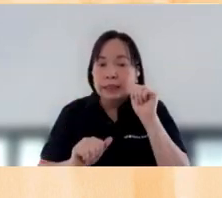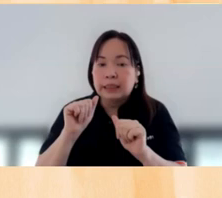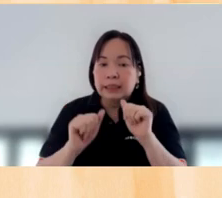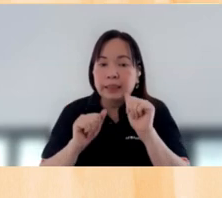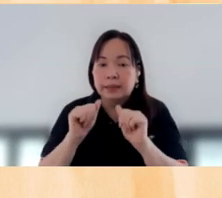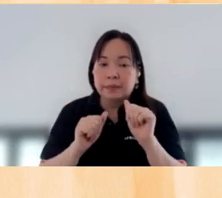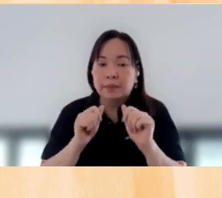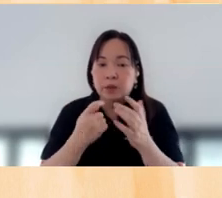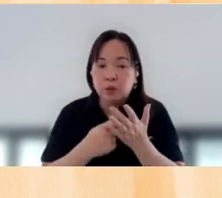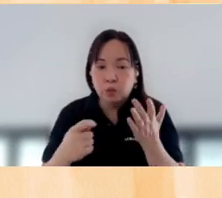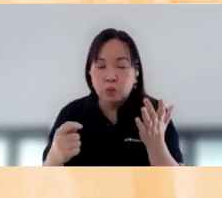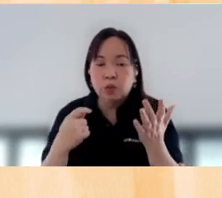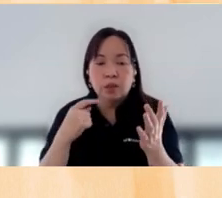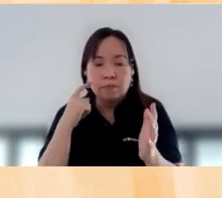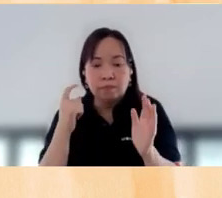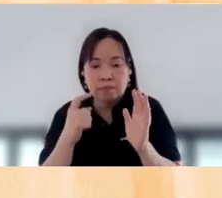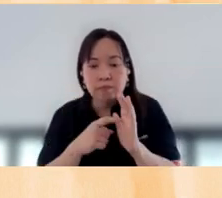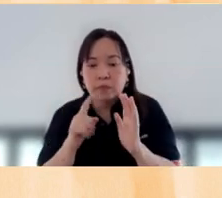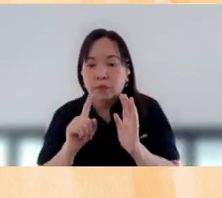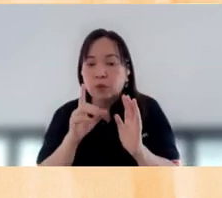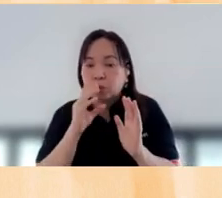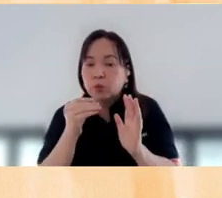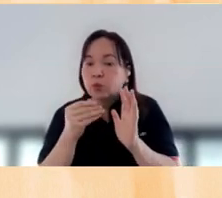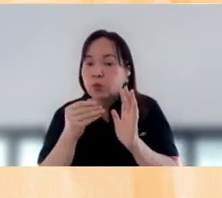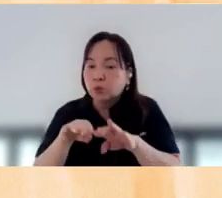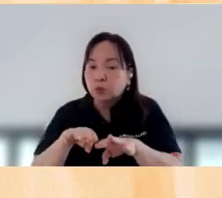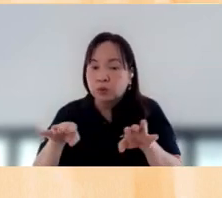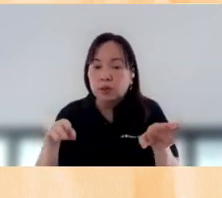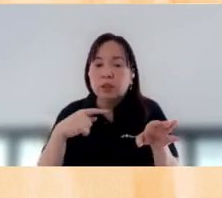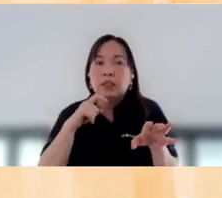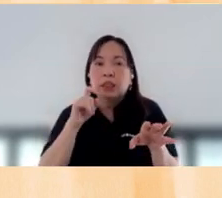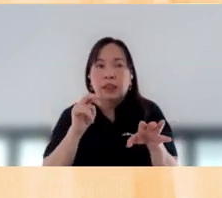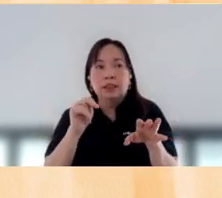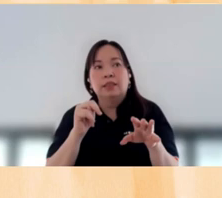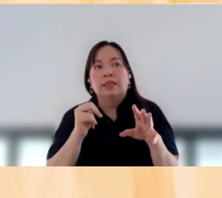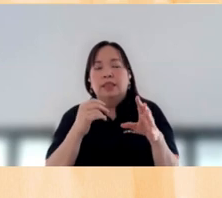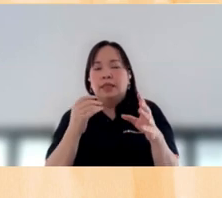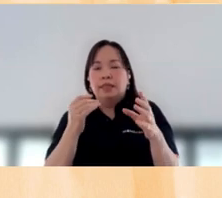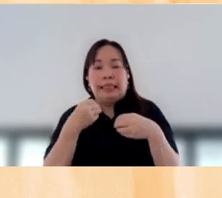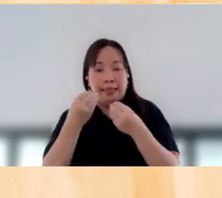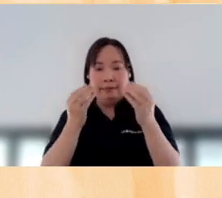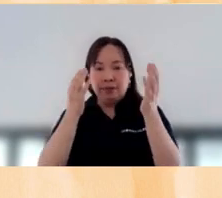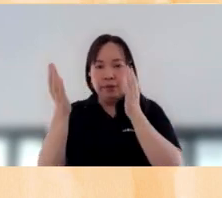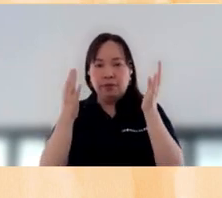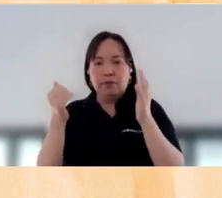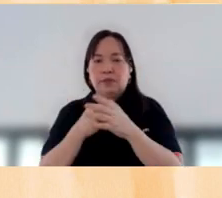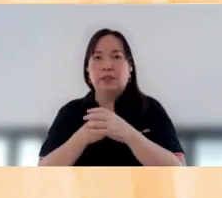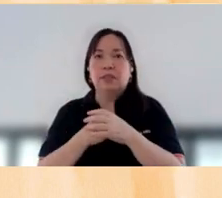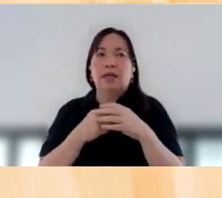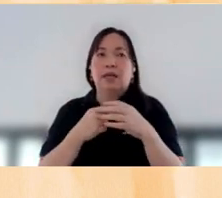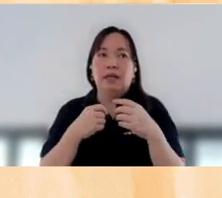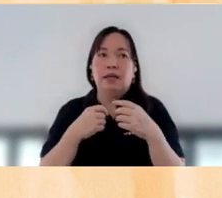sa pagtukoy ng mga mag-aaral na pinaka nangangailangan ng mga service na to. Pinapalakas natin